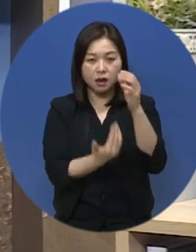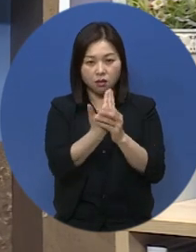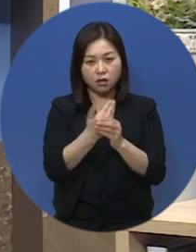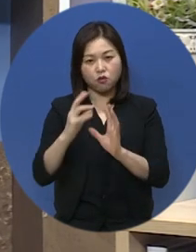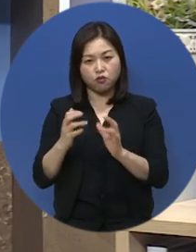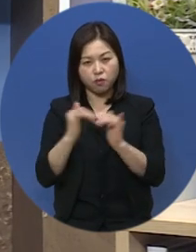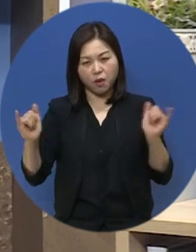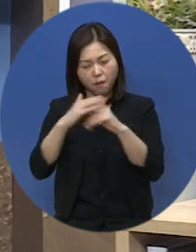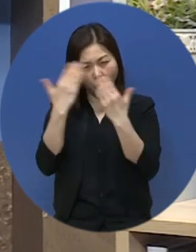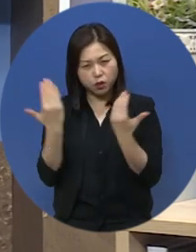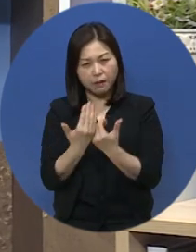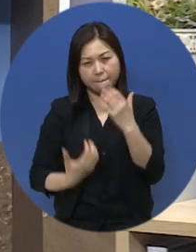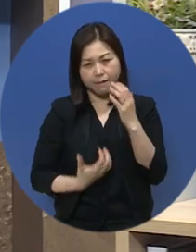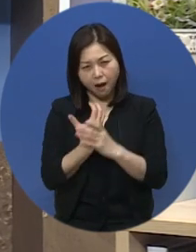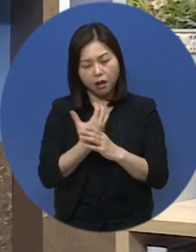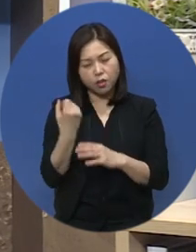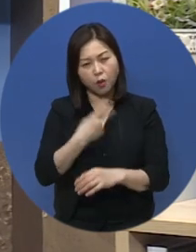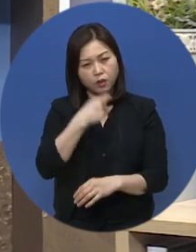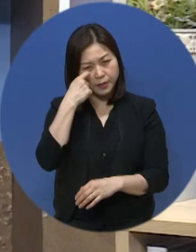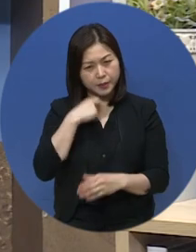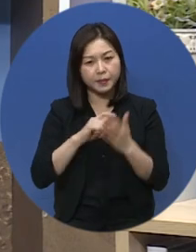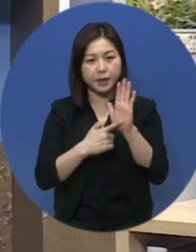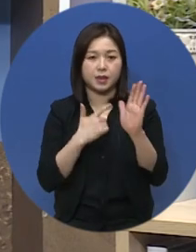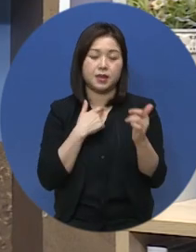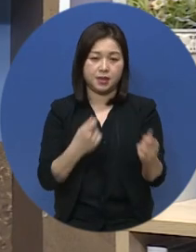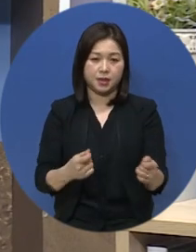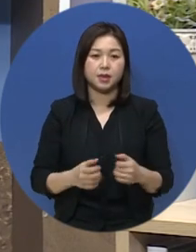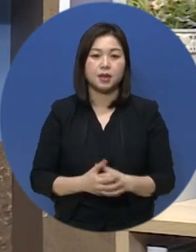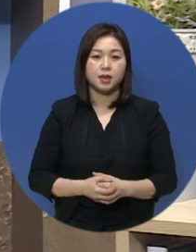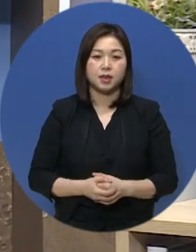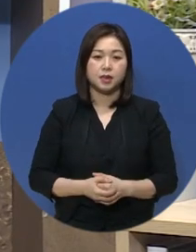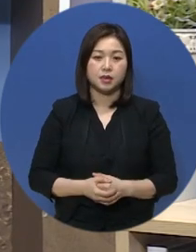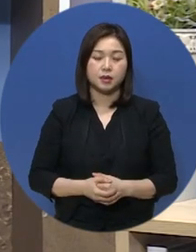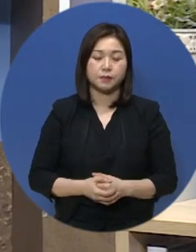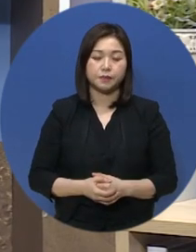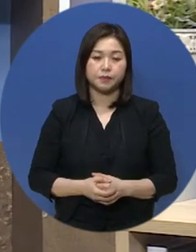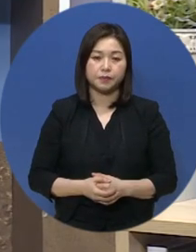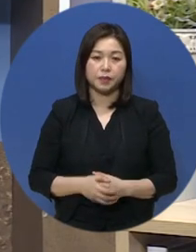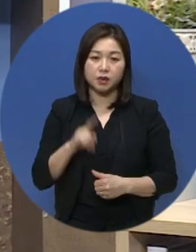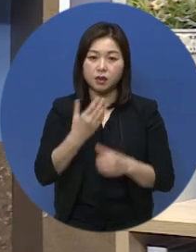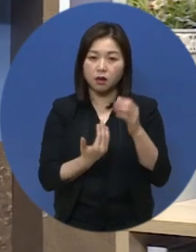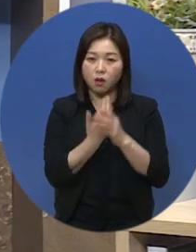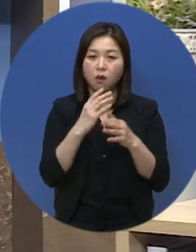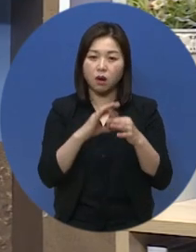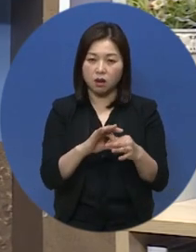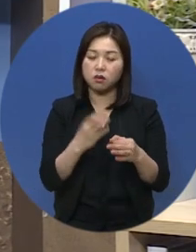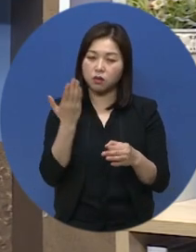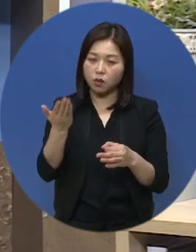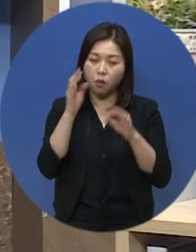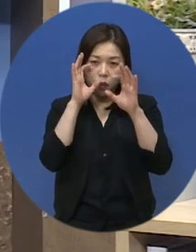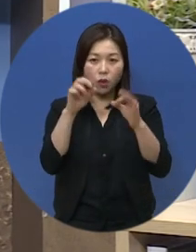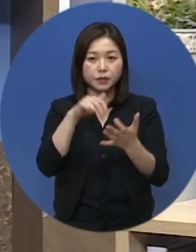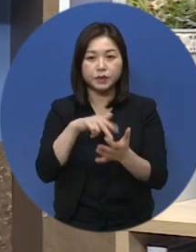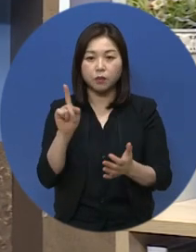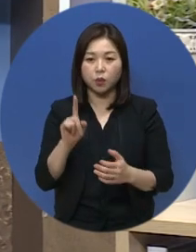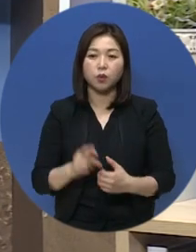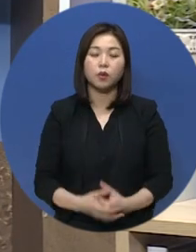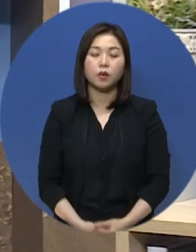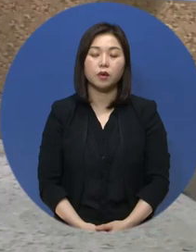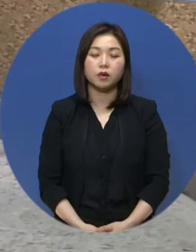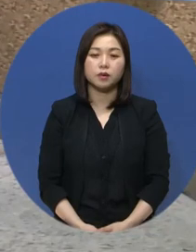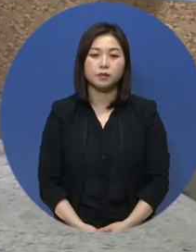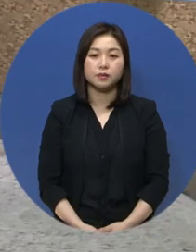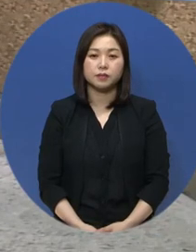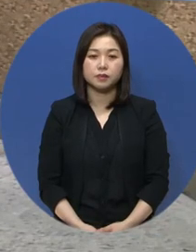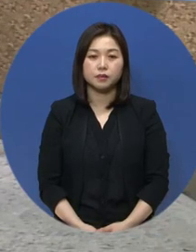분노도 하고 애도를 표하기도 했는데 대표님께서는 이 사건에 대해서 좀 어떤 시선으로 바라보고